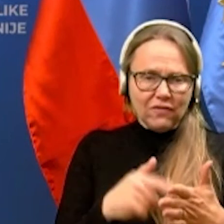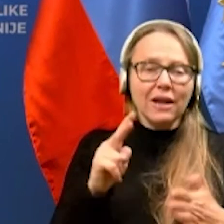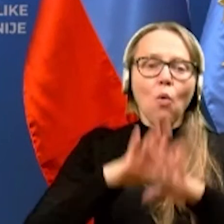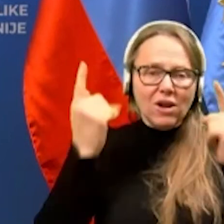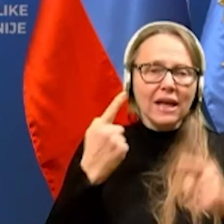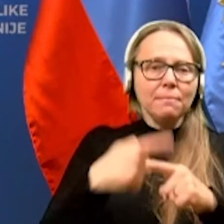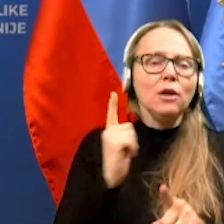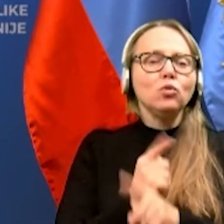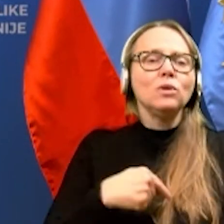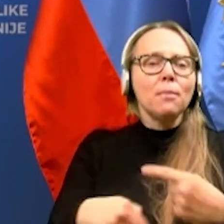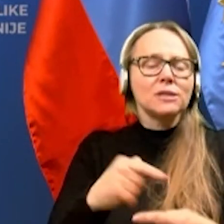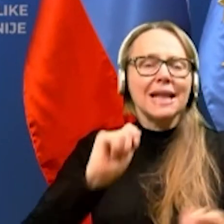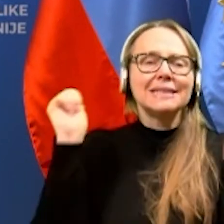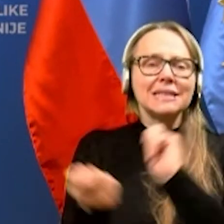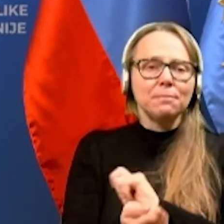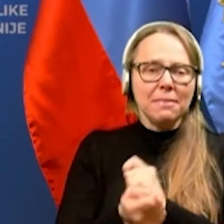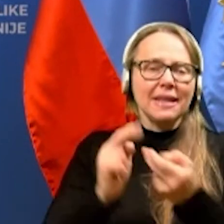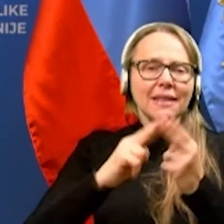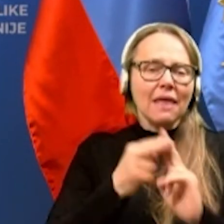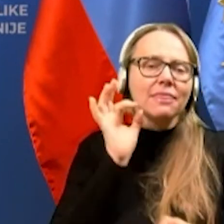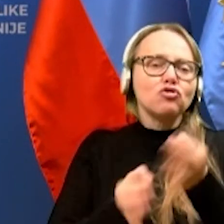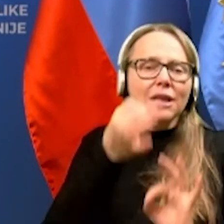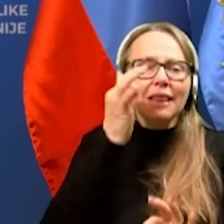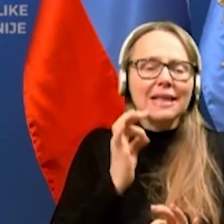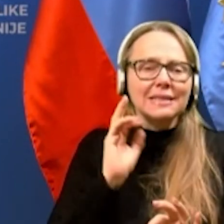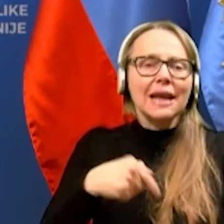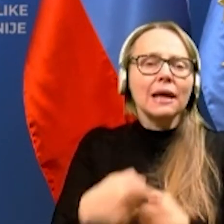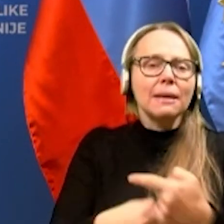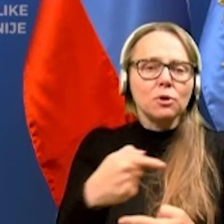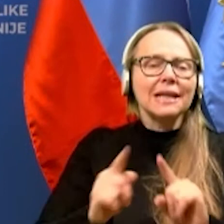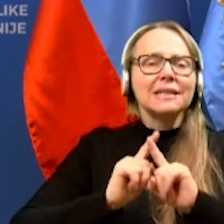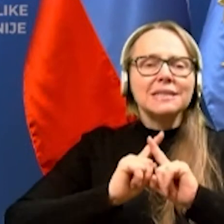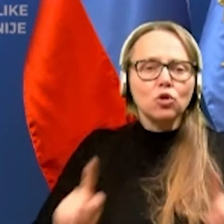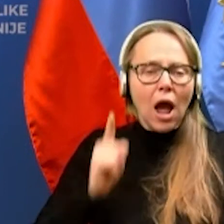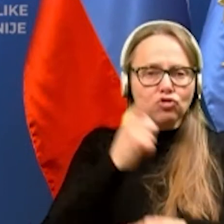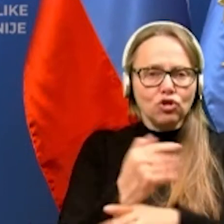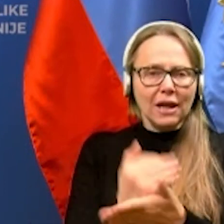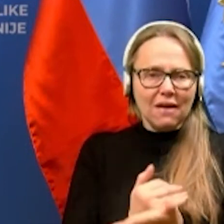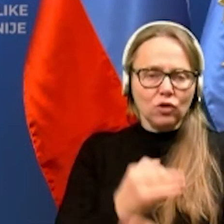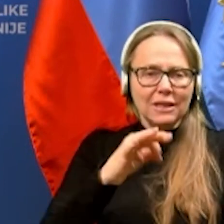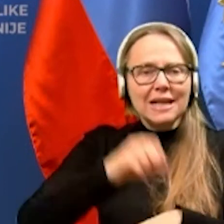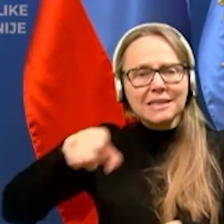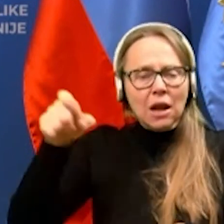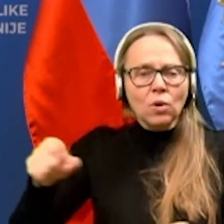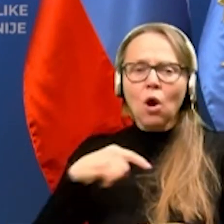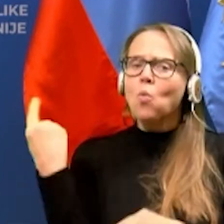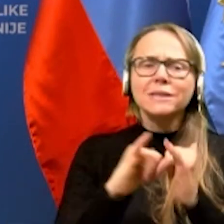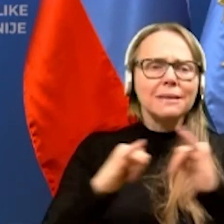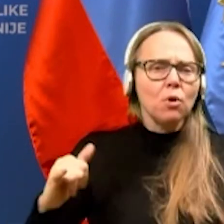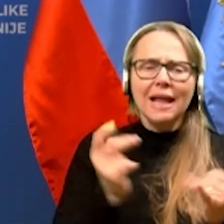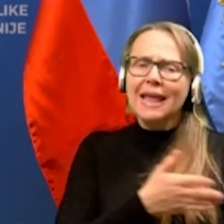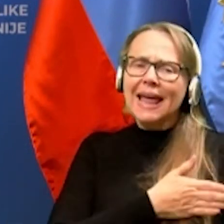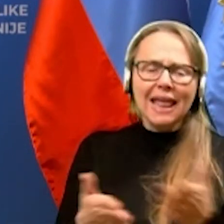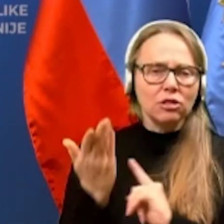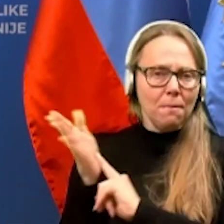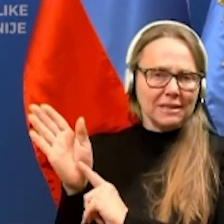meri posledica spremenjenega načina testiranja, ki pač posledica drugačnih navodil zdravnikom. Vsi modeli, ki jih redno